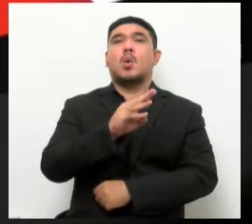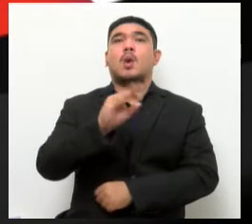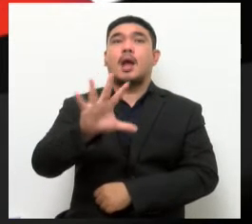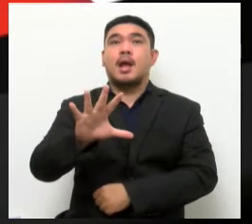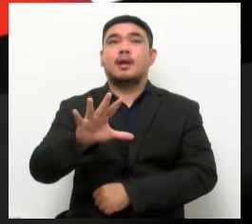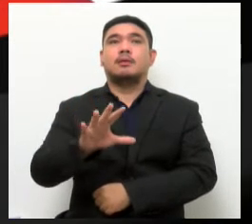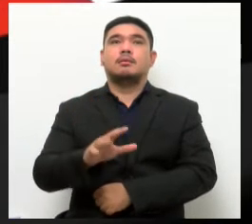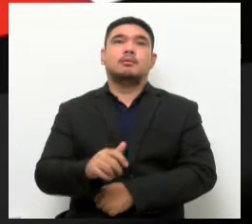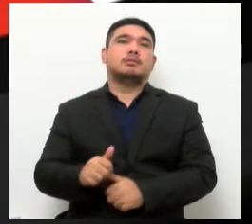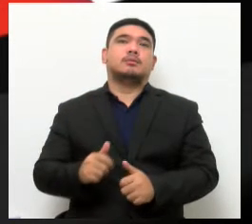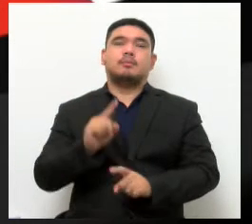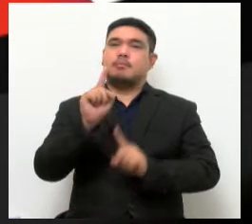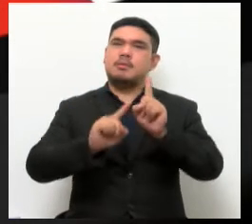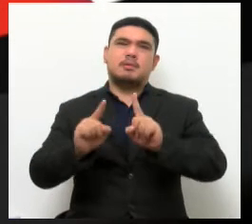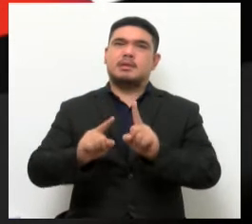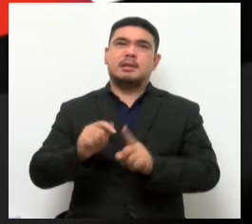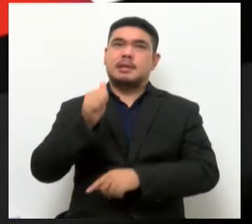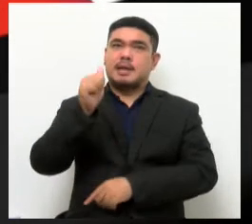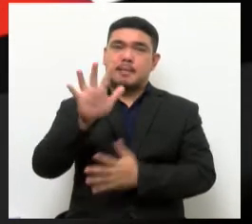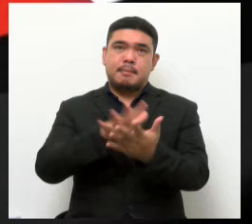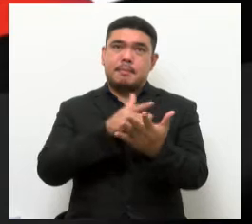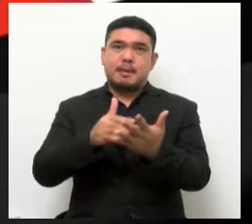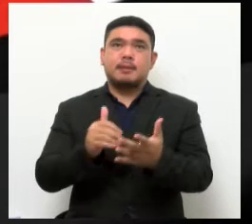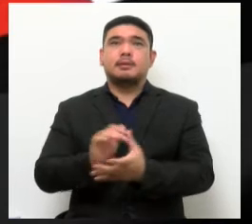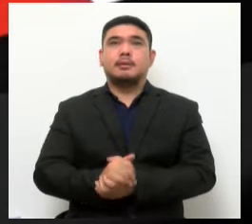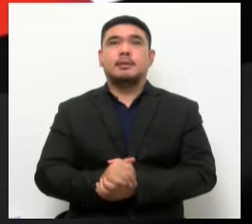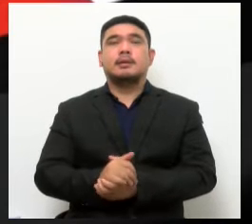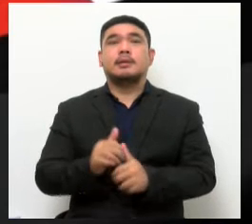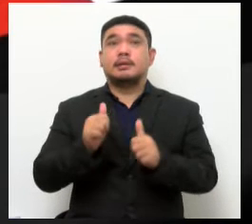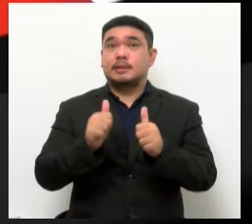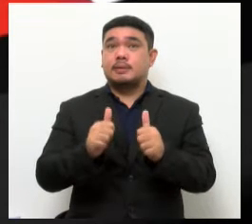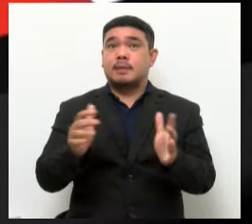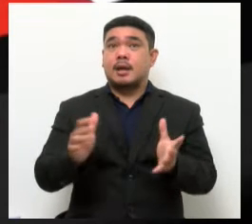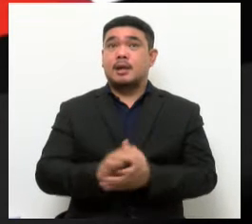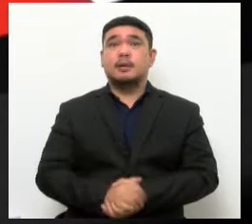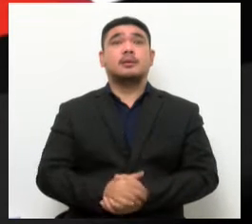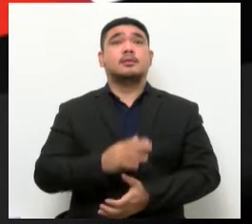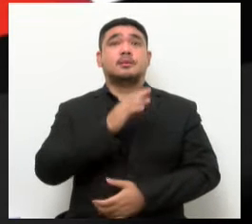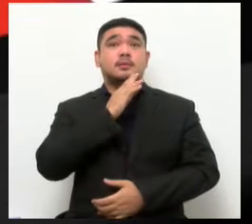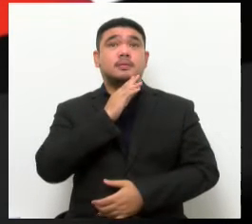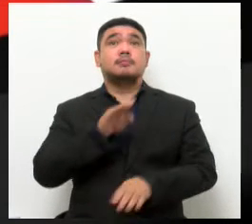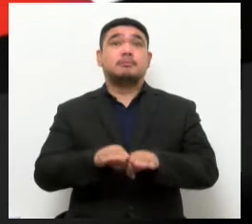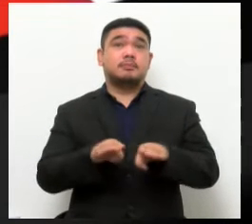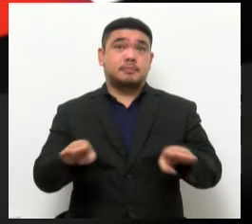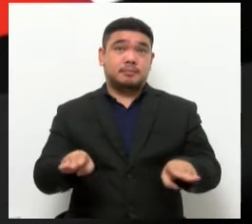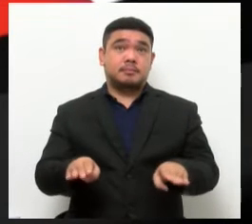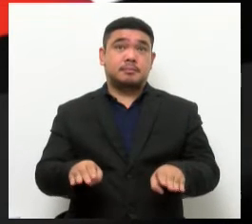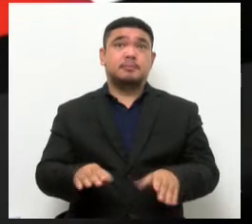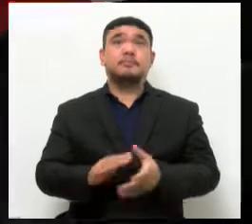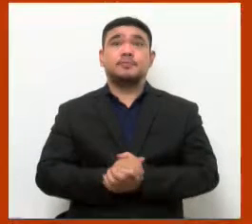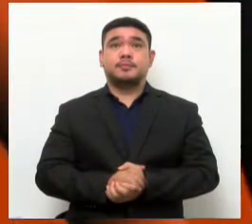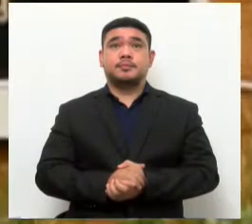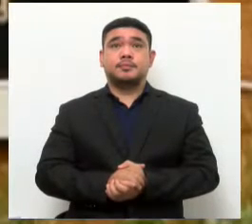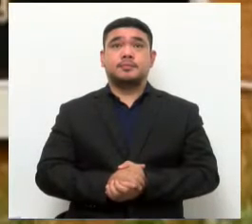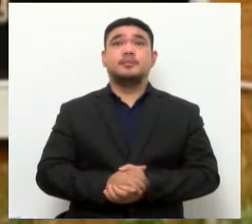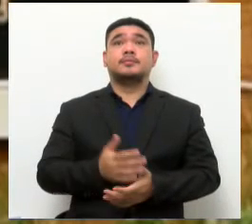2565ตามตัวชี้วัดแผนปฏิบัติราชการของสำนักงานคณะกรรมการการศึกษาขั้นพื้นฐานอยู่ในระดับดีมาก